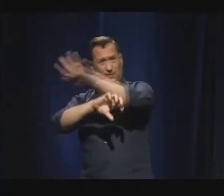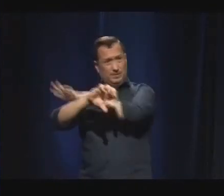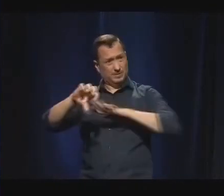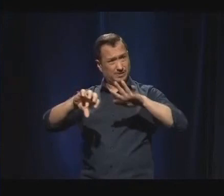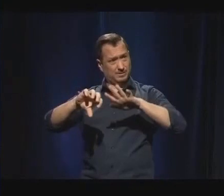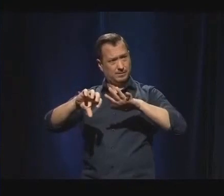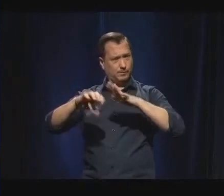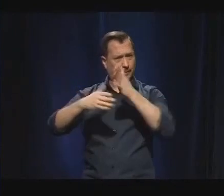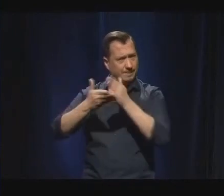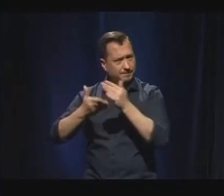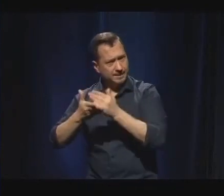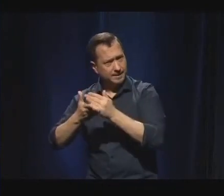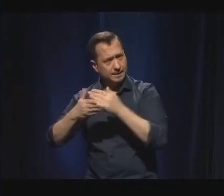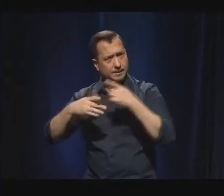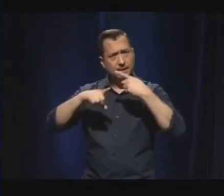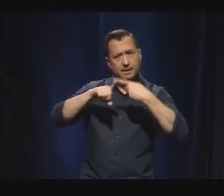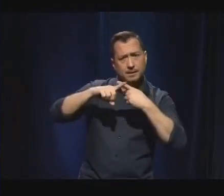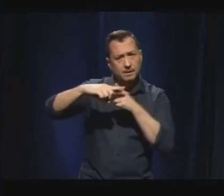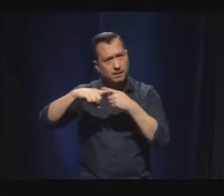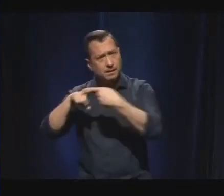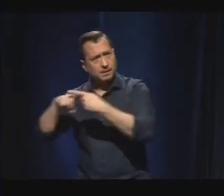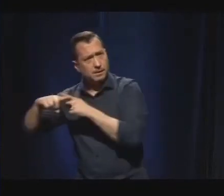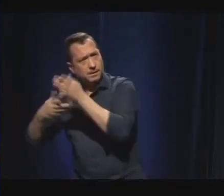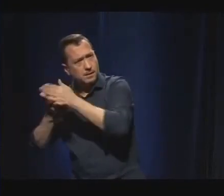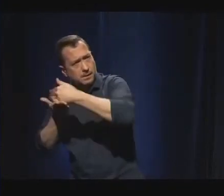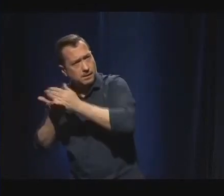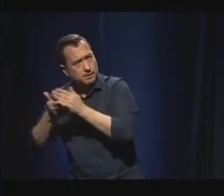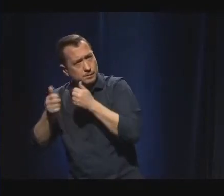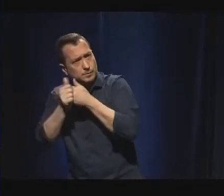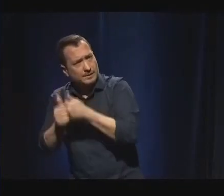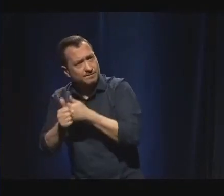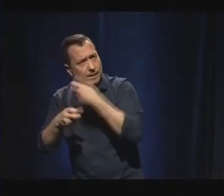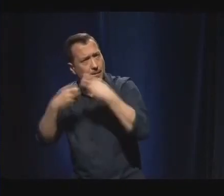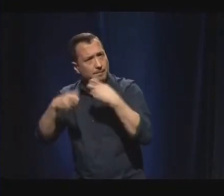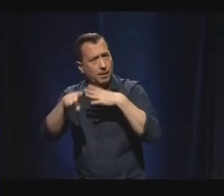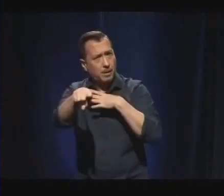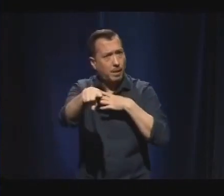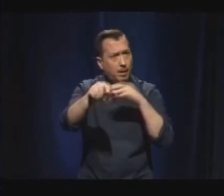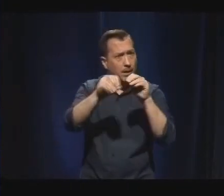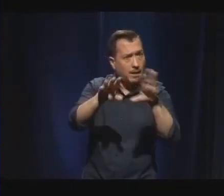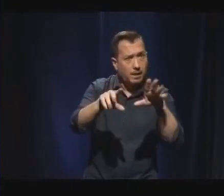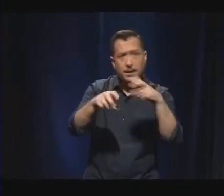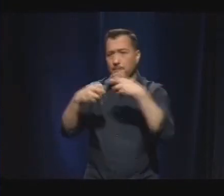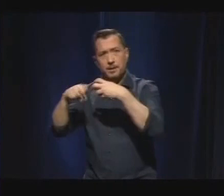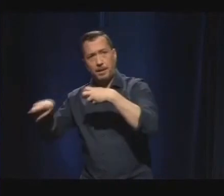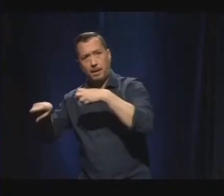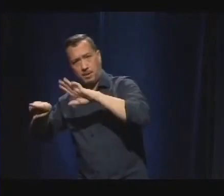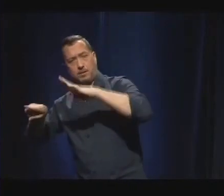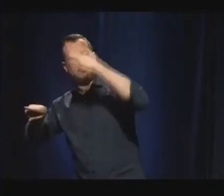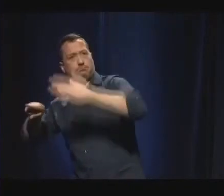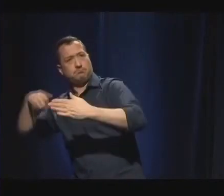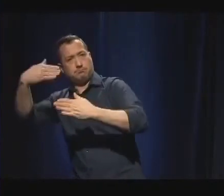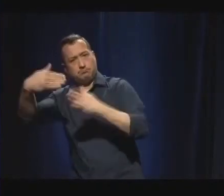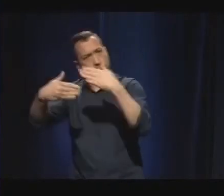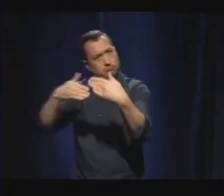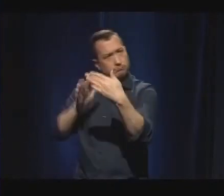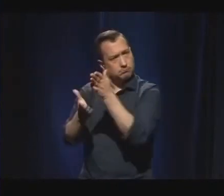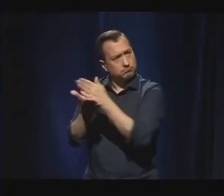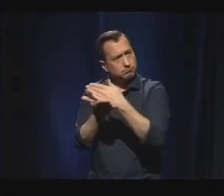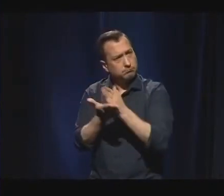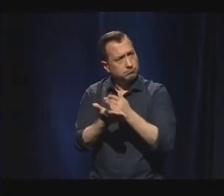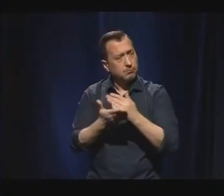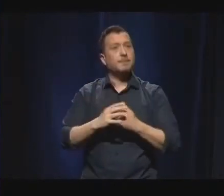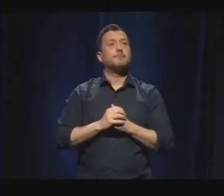on y va à la grandeur des régions, à la place d'y aller vraiment là où il y a des problèmes? Bien, je vais peut-être commencer en disant, quand on regarde d'abord de